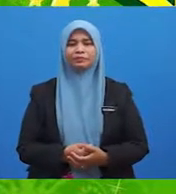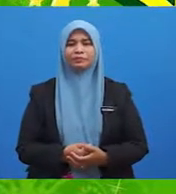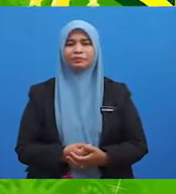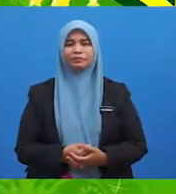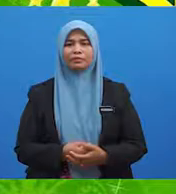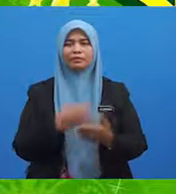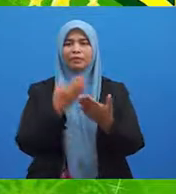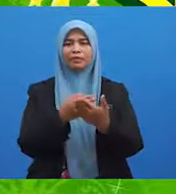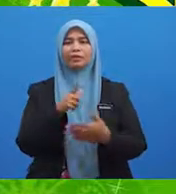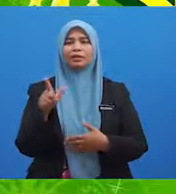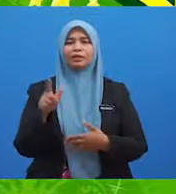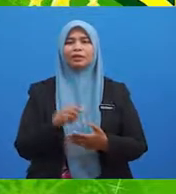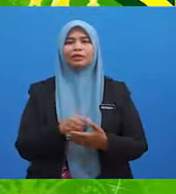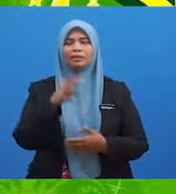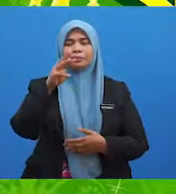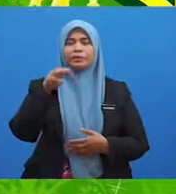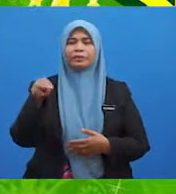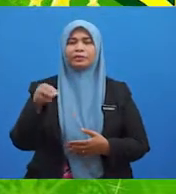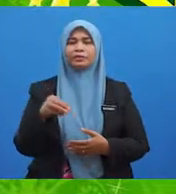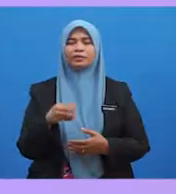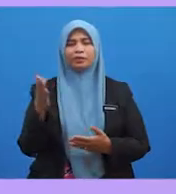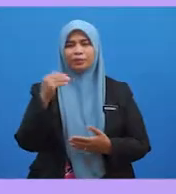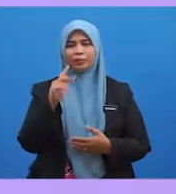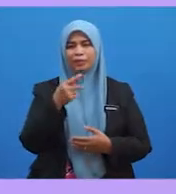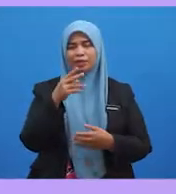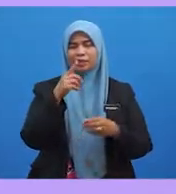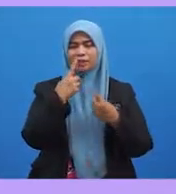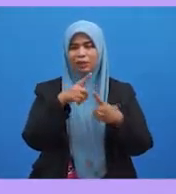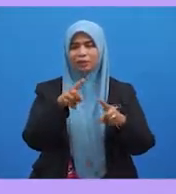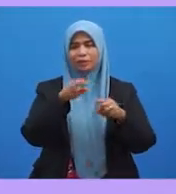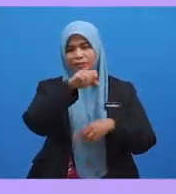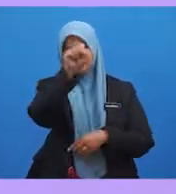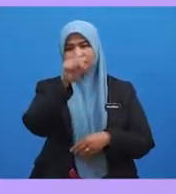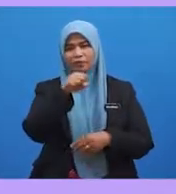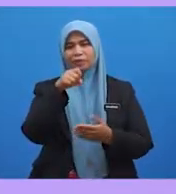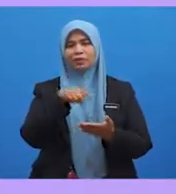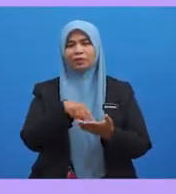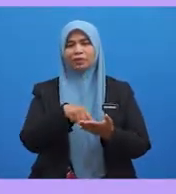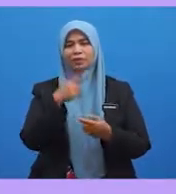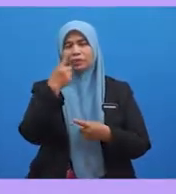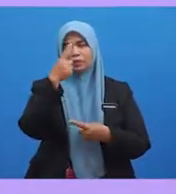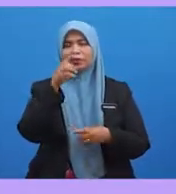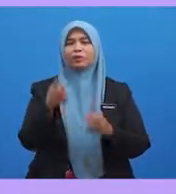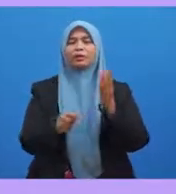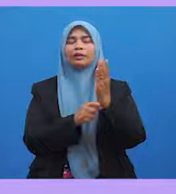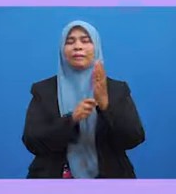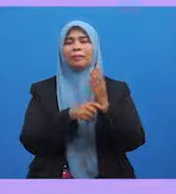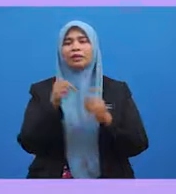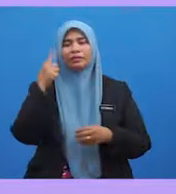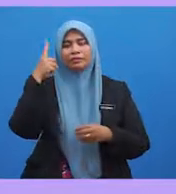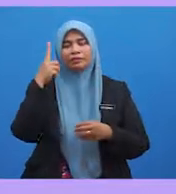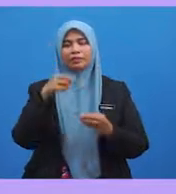masjid. Baiklah, murid-murid, jom kita menjawab soalan ini untuk menambah kefahaman